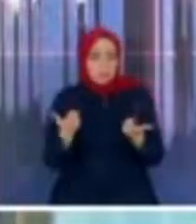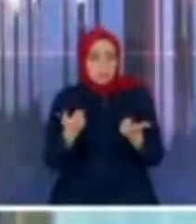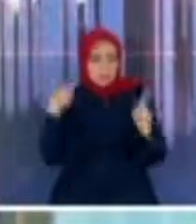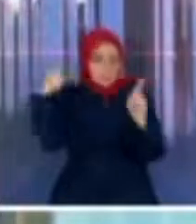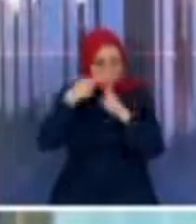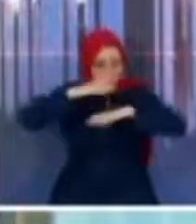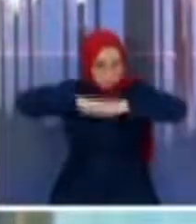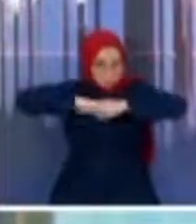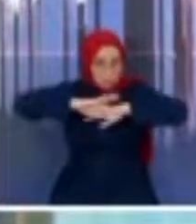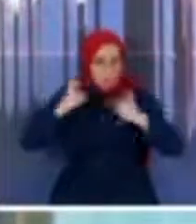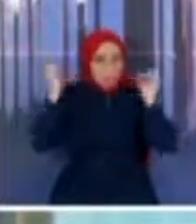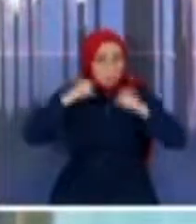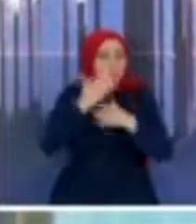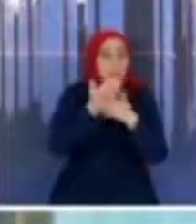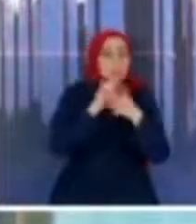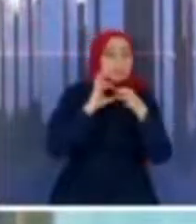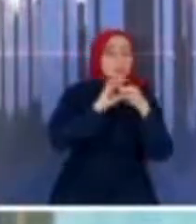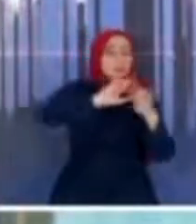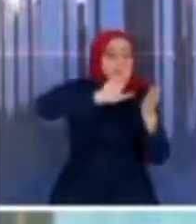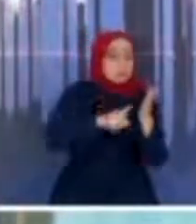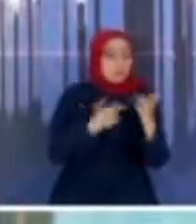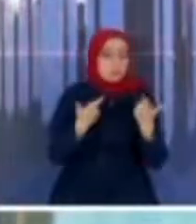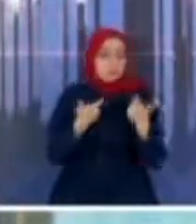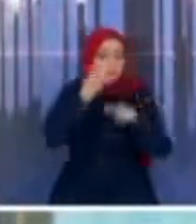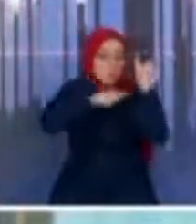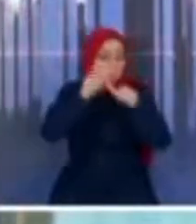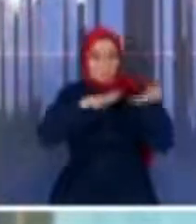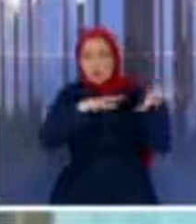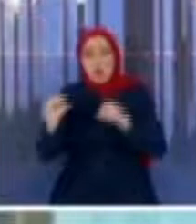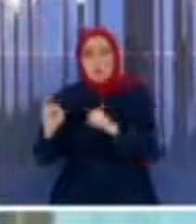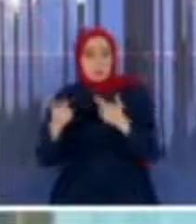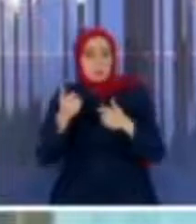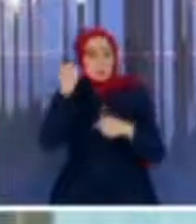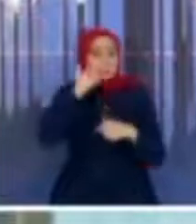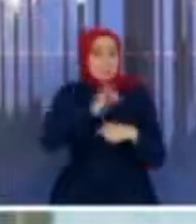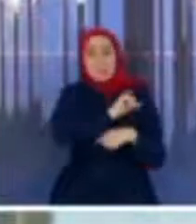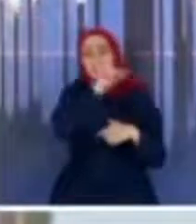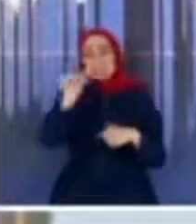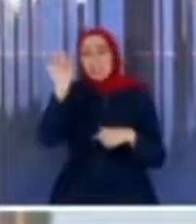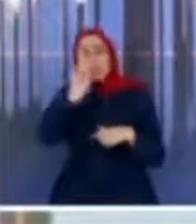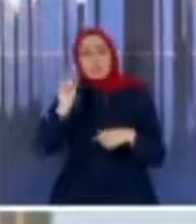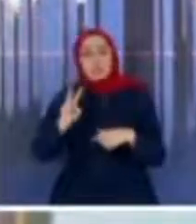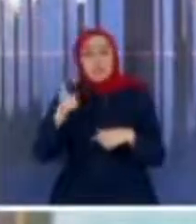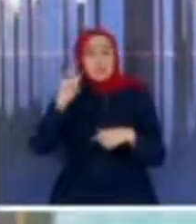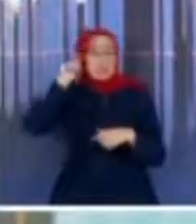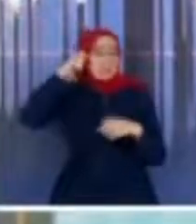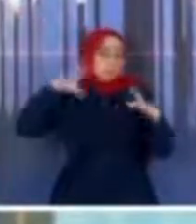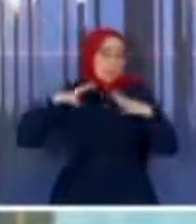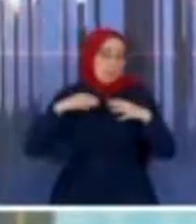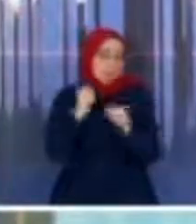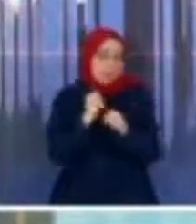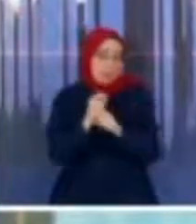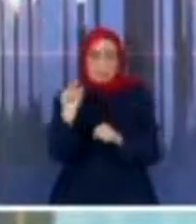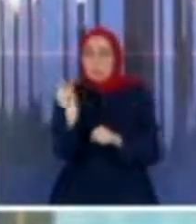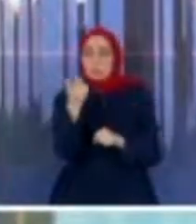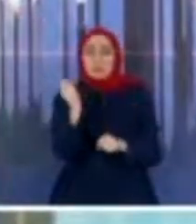تكوين الاسعافات الاوليه اللي كيما قلت غالبا جمعه كامله باش نقعد مسكر على الاقل من اثنين للجمعه، باش نخدموا في الويكاند وفي العشيات وان شاء الله علاش لا في العطل.